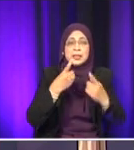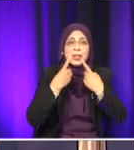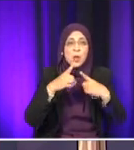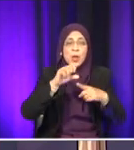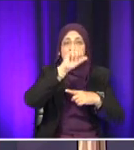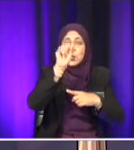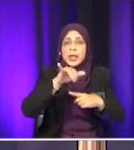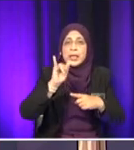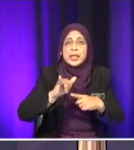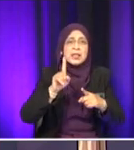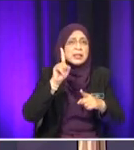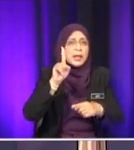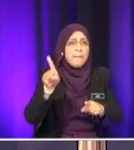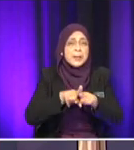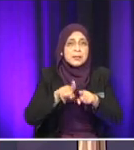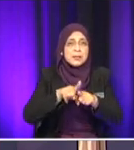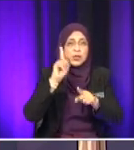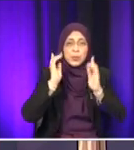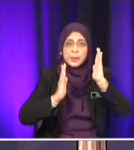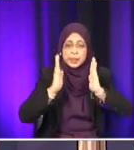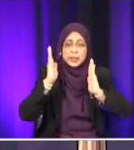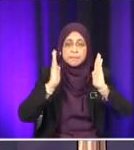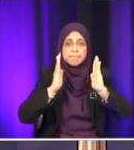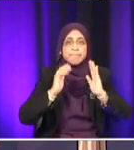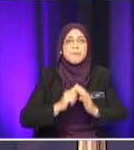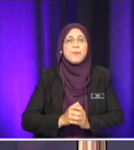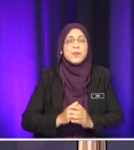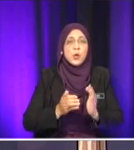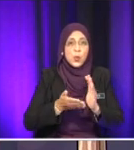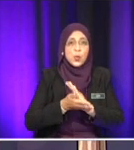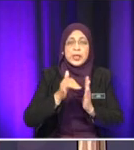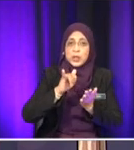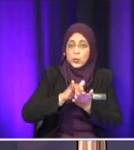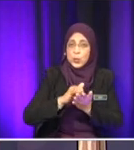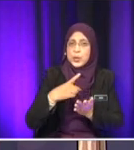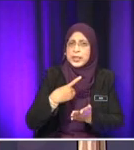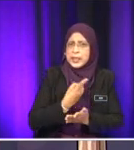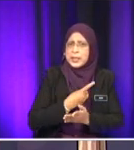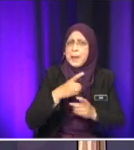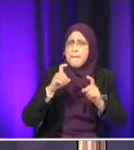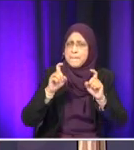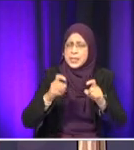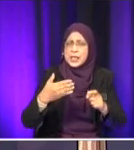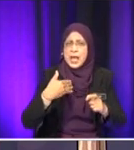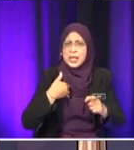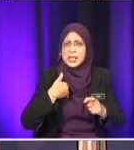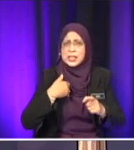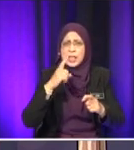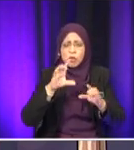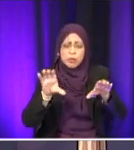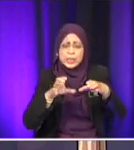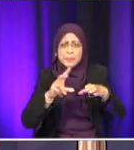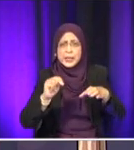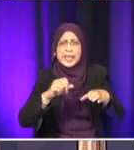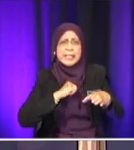lain calon-calon yang lain Oleh sebab itu kita mesti ada satu rekaan atau ciptaan kita sendiri yang